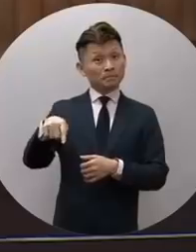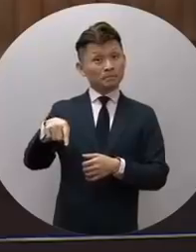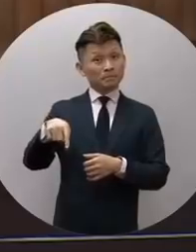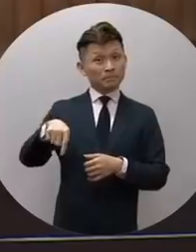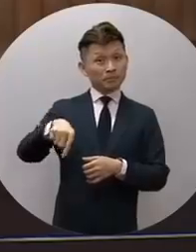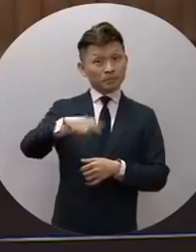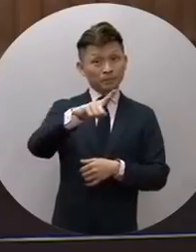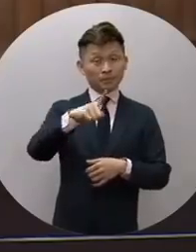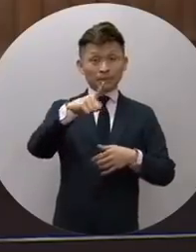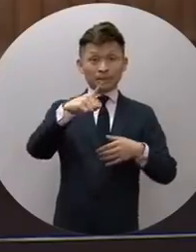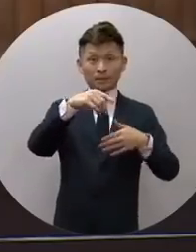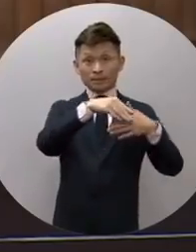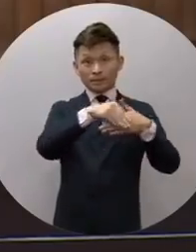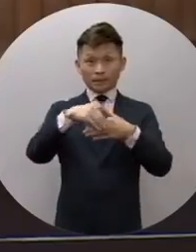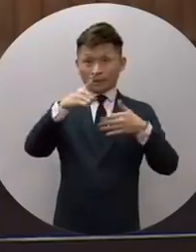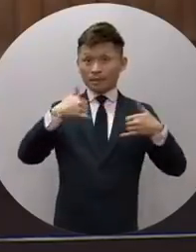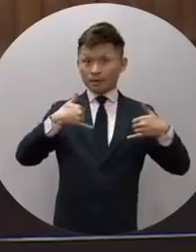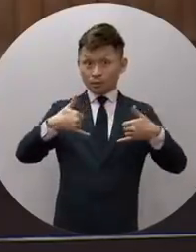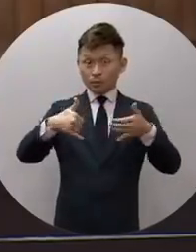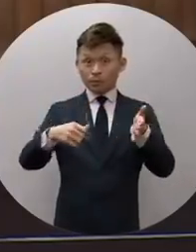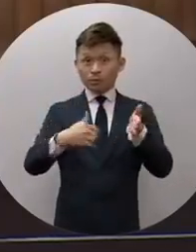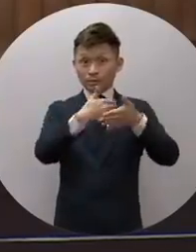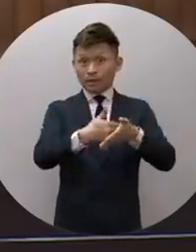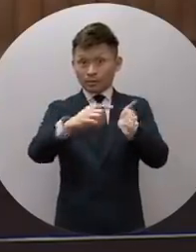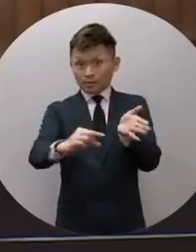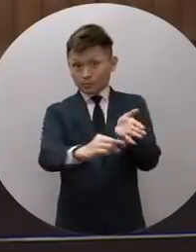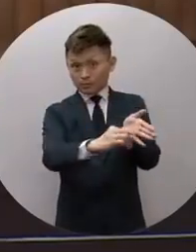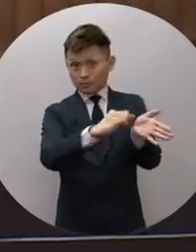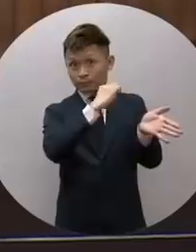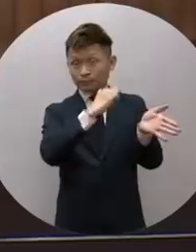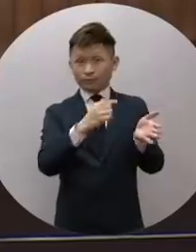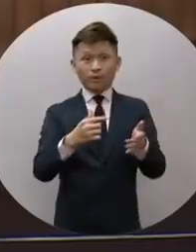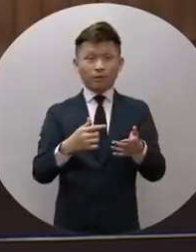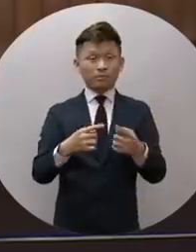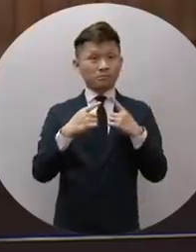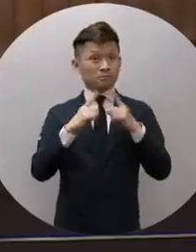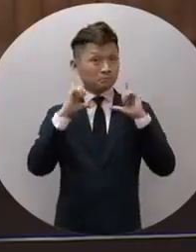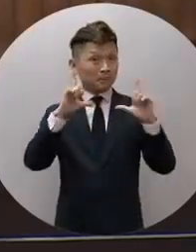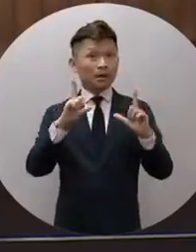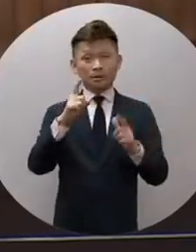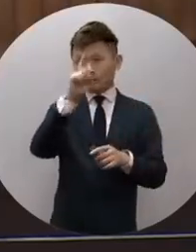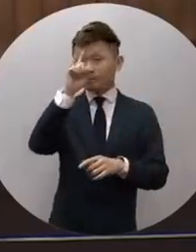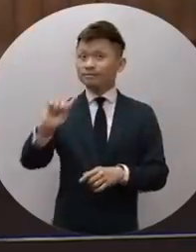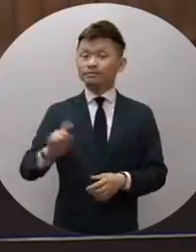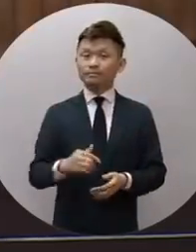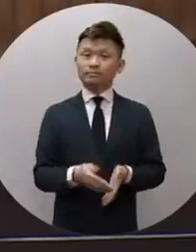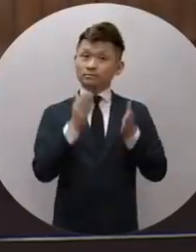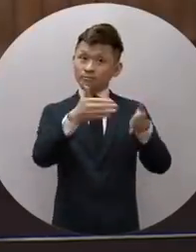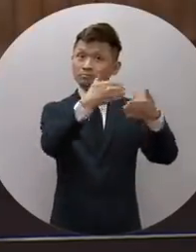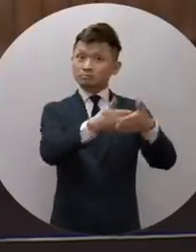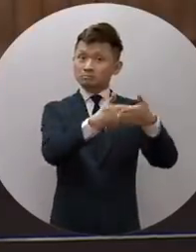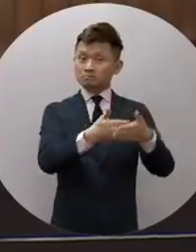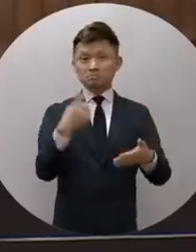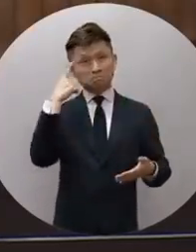“一带一路”的峰会，对此有何期待啊？他回答：“无论我们对中国的态